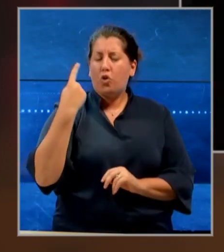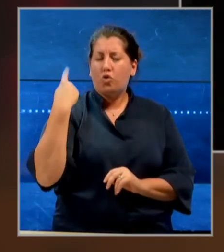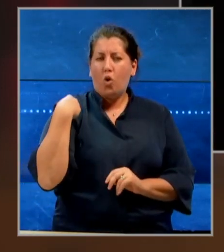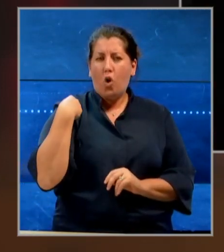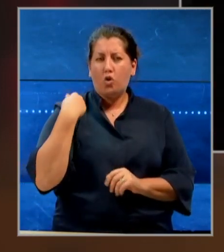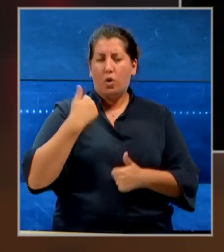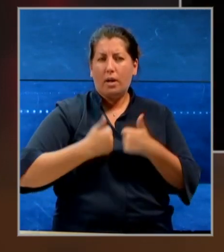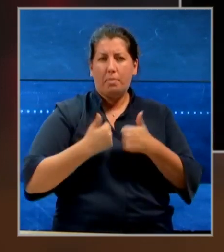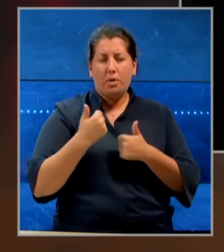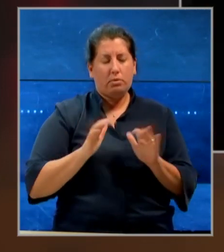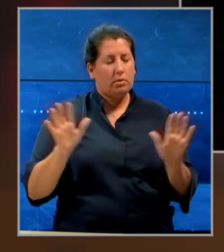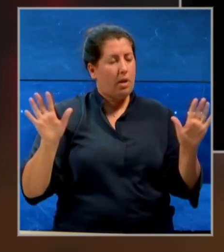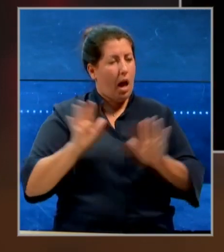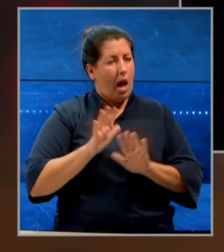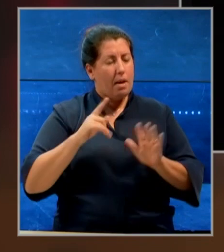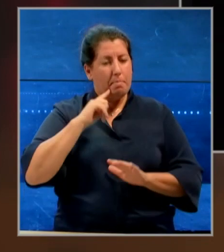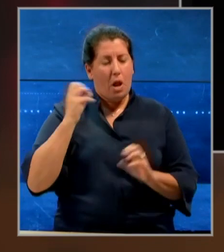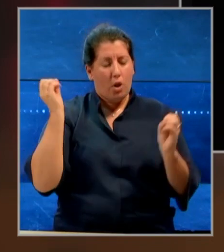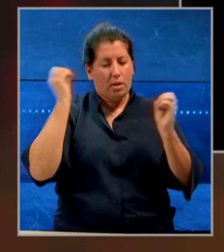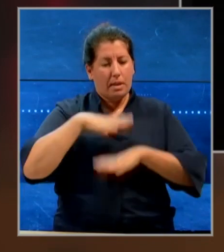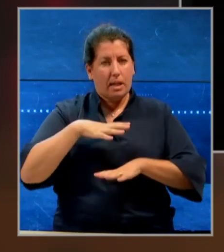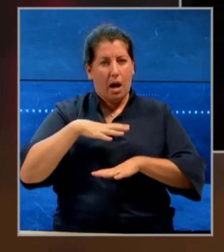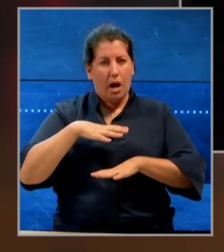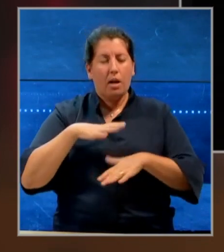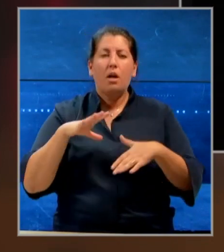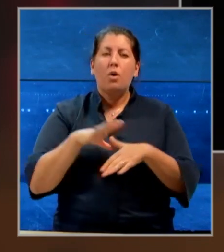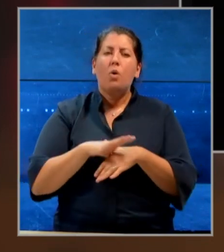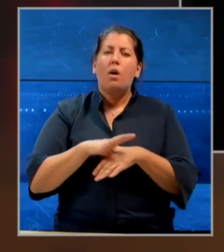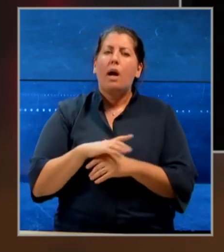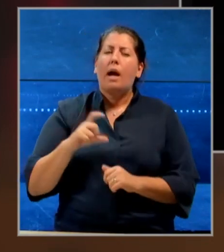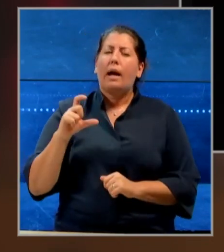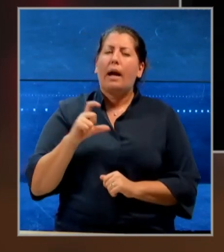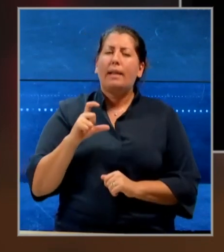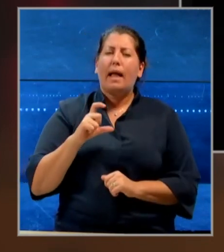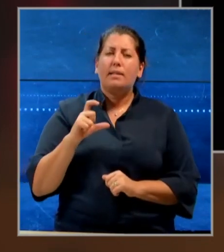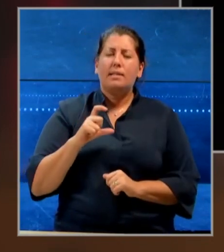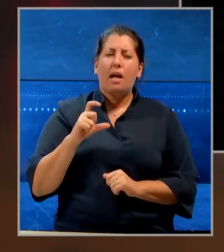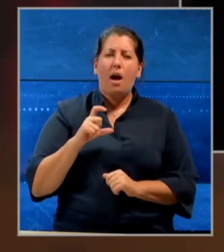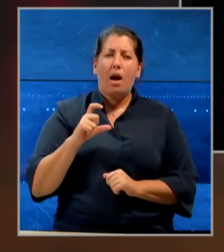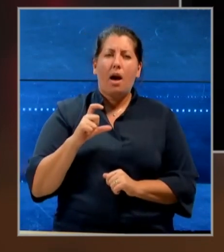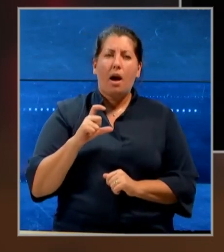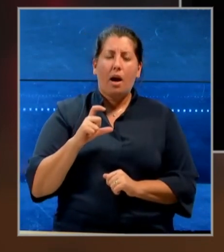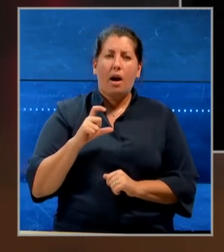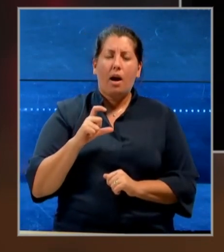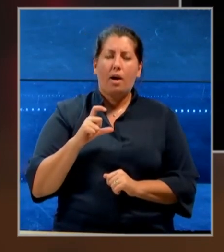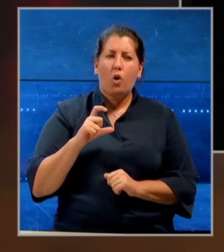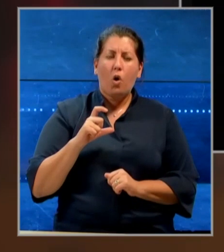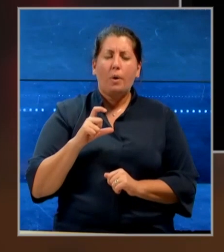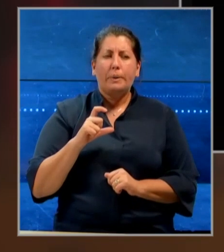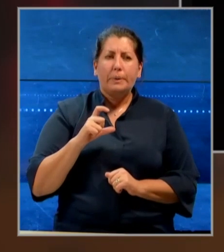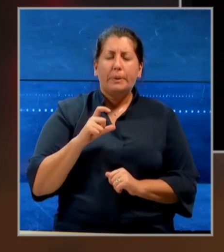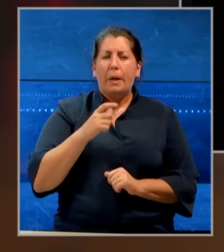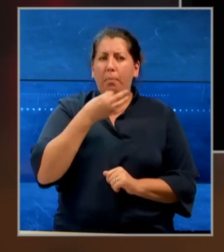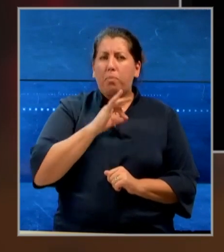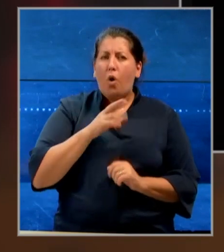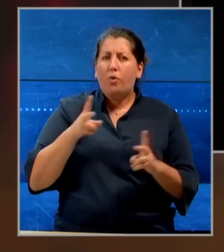il Catanzaro, diciamo, che abbia questa, diciamo, andatura e quindi sfruttare di più perché si parla